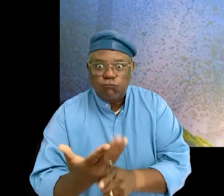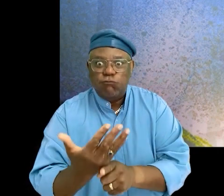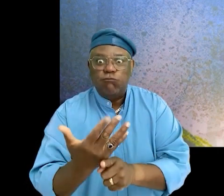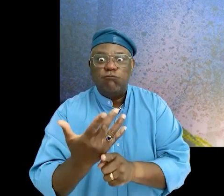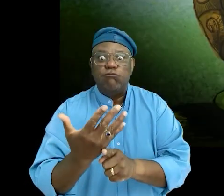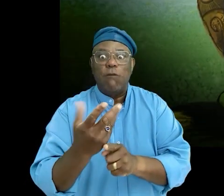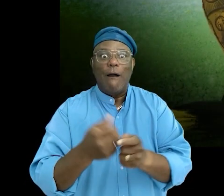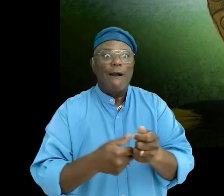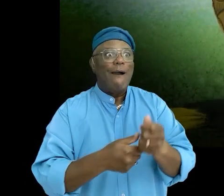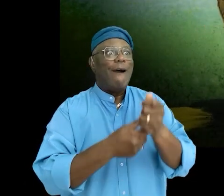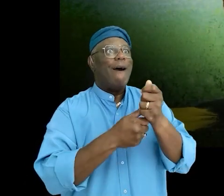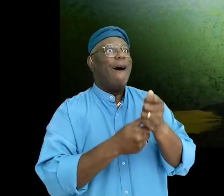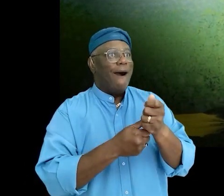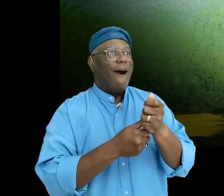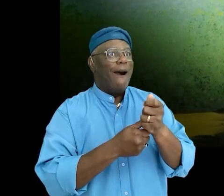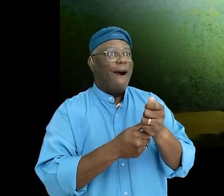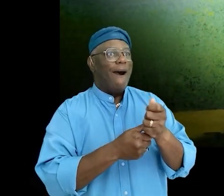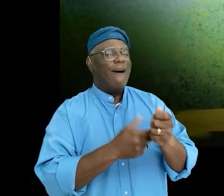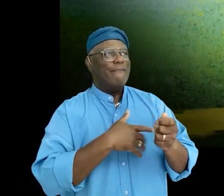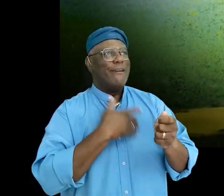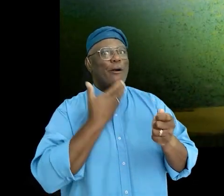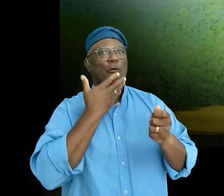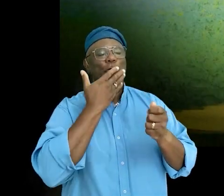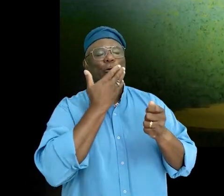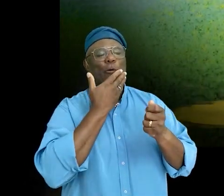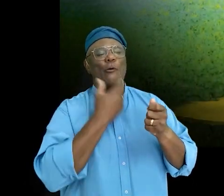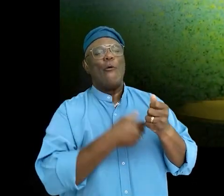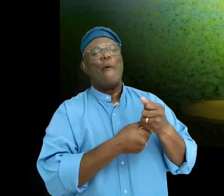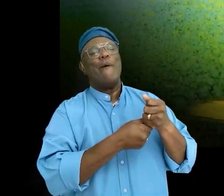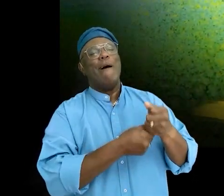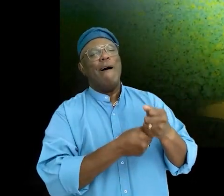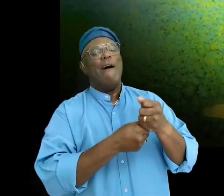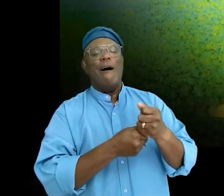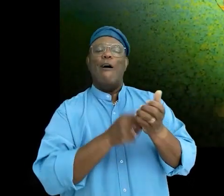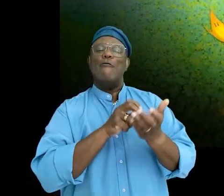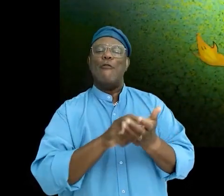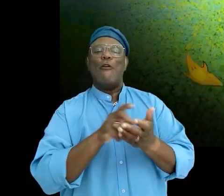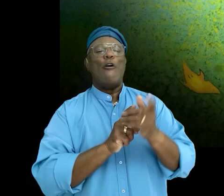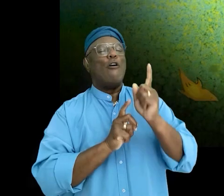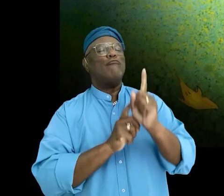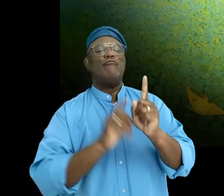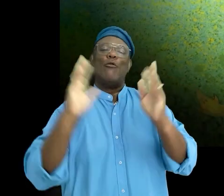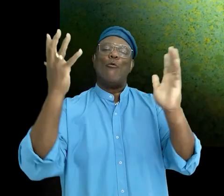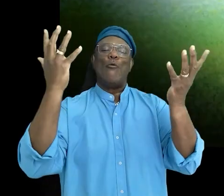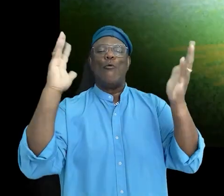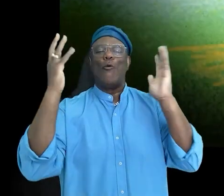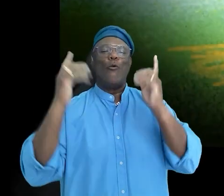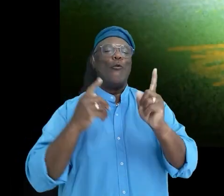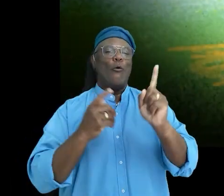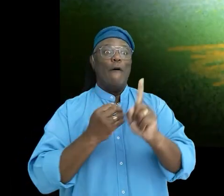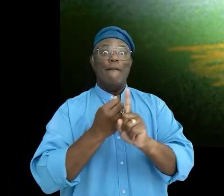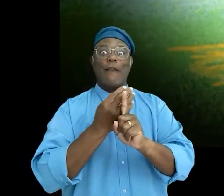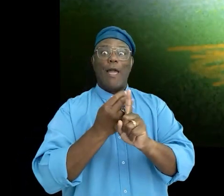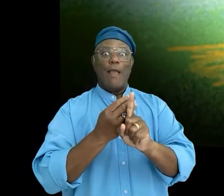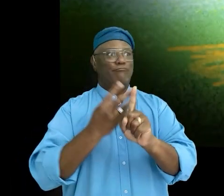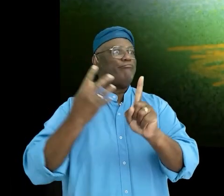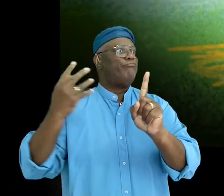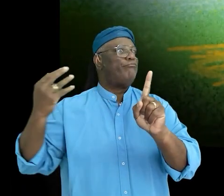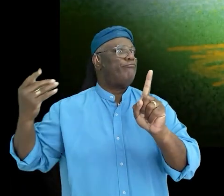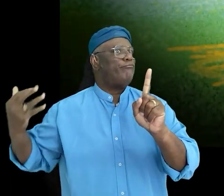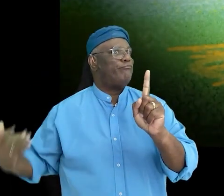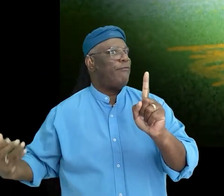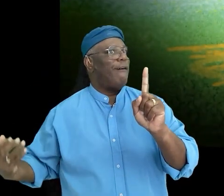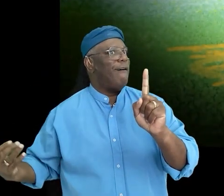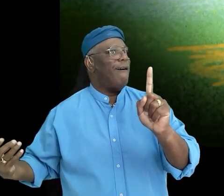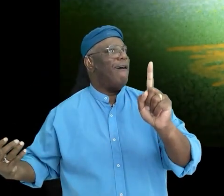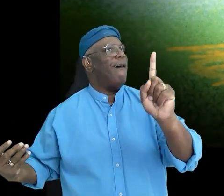ac fe aeth ar dan yn gyflym. Gallai Lula teimlo gynhesrwydd wrth iddi ei gario trwy'r coed ac roedd y fflam wrth ei